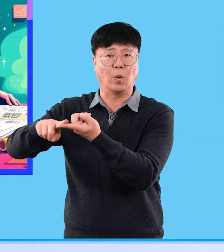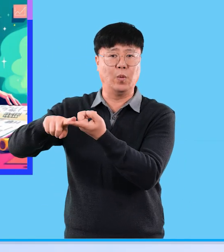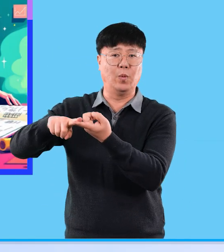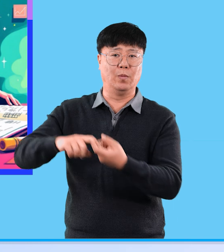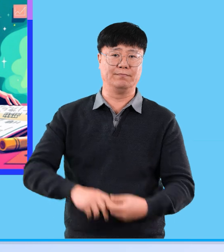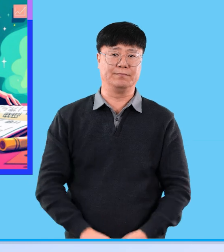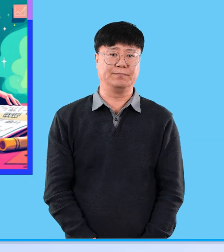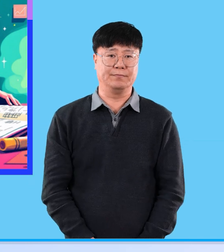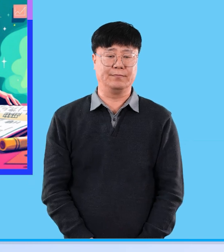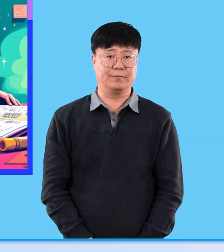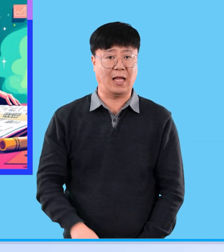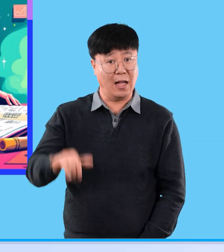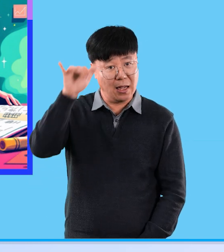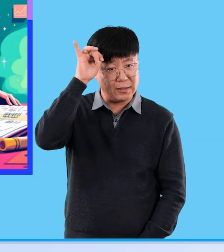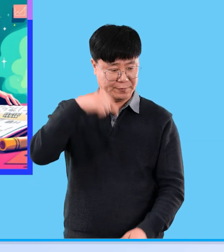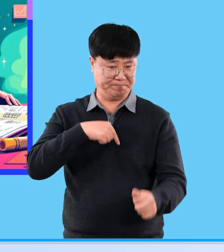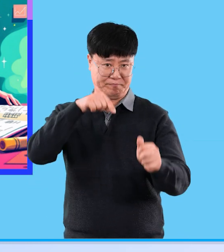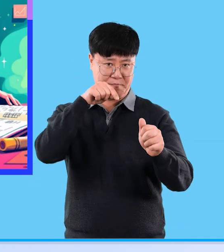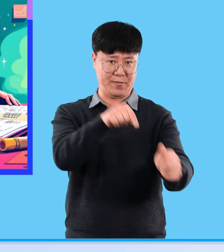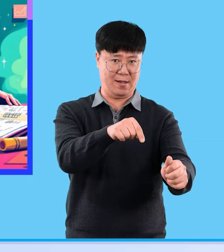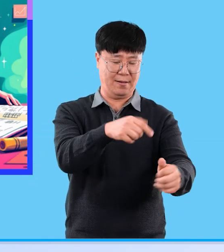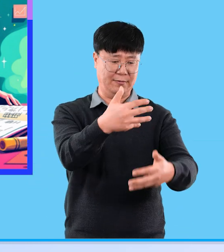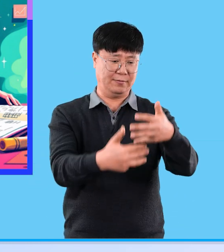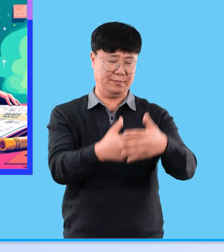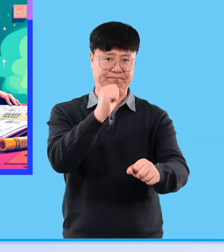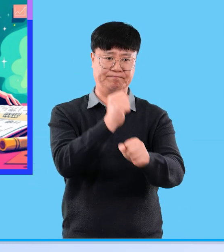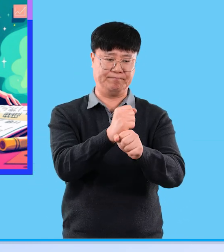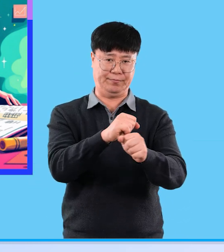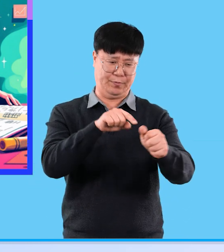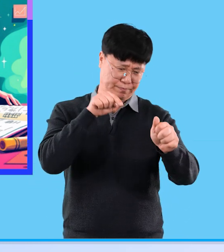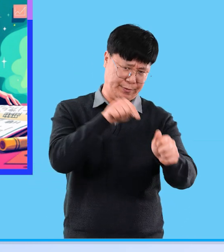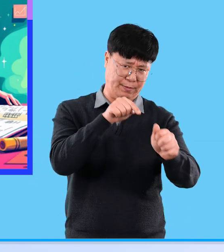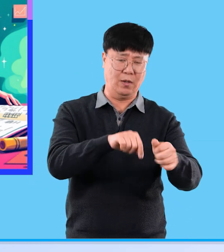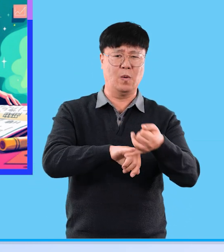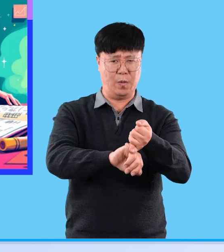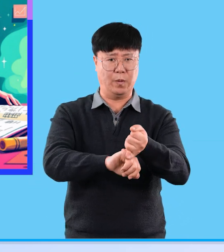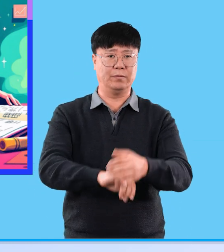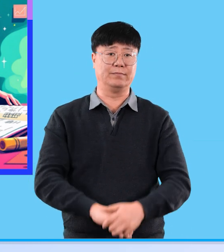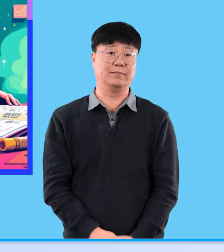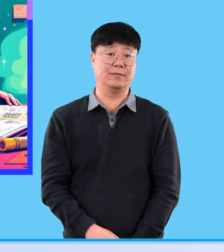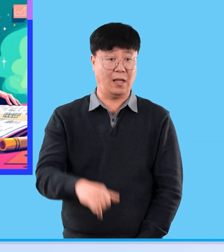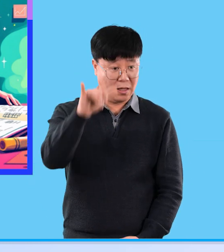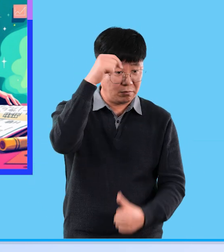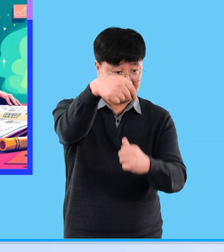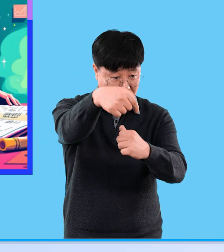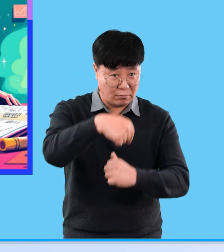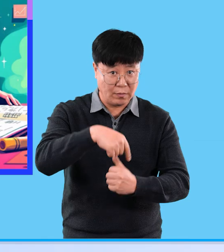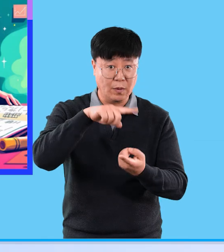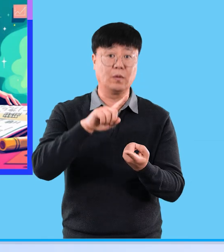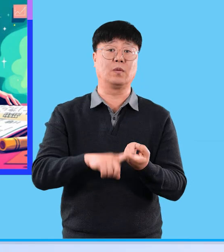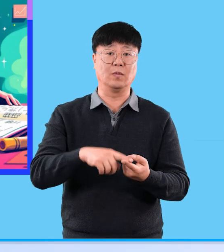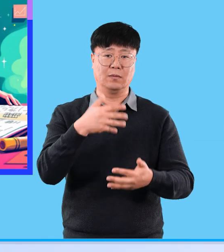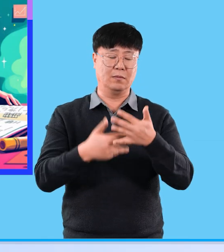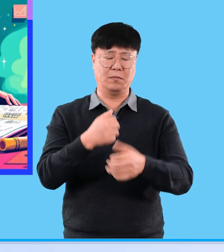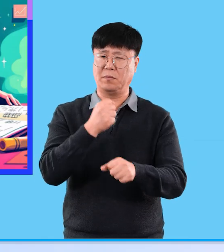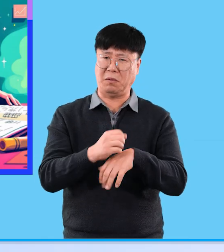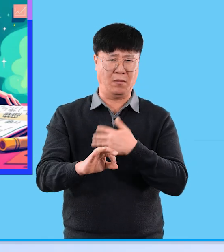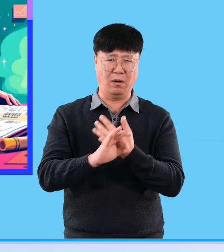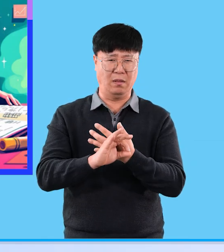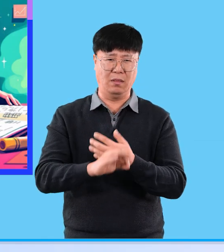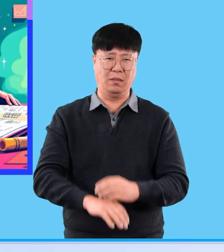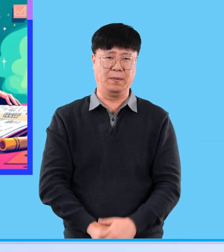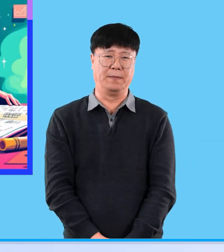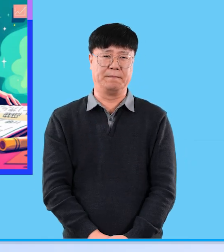영감을 그대로 AI에게 시켜서 영상을 만들어야 하는데, AI가 시키는 대로 영상을